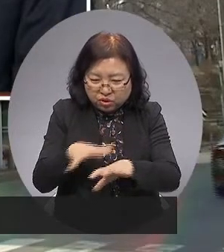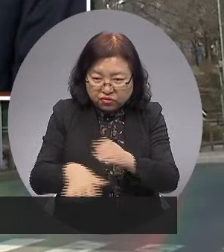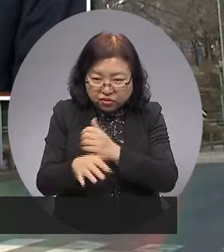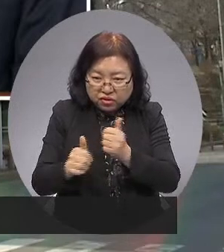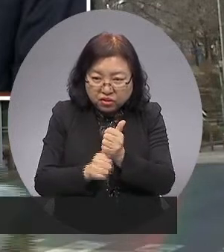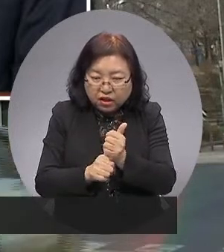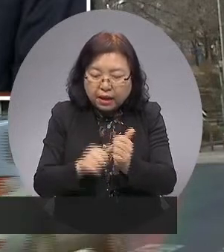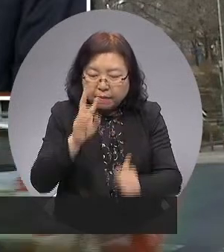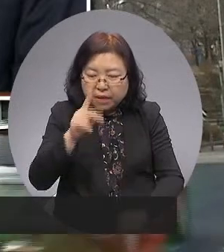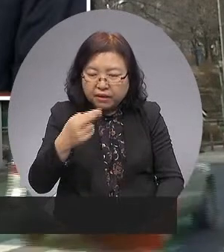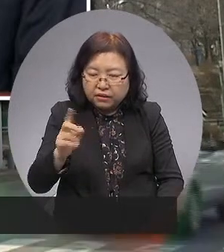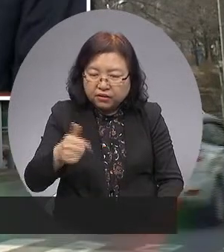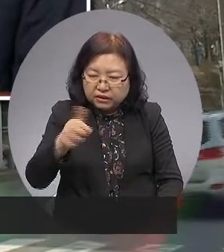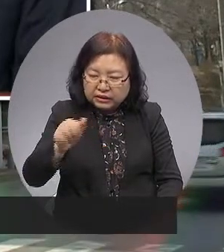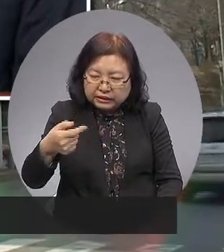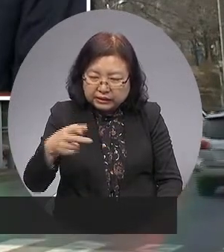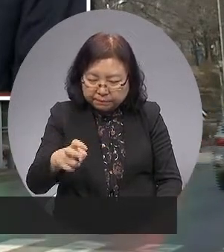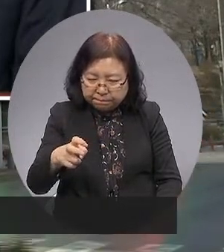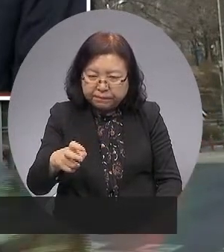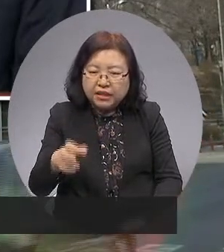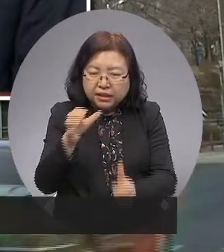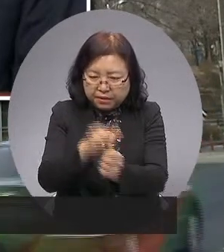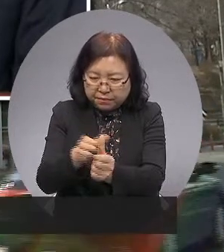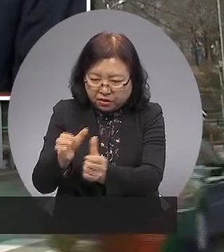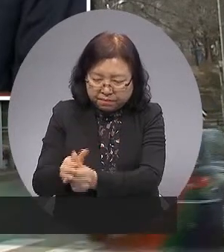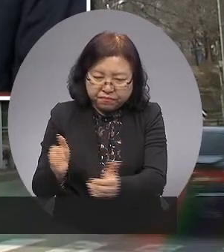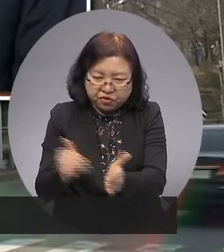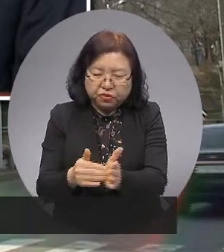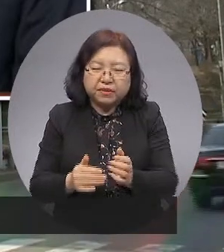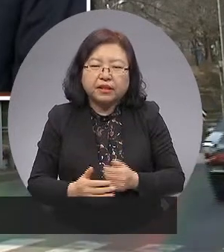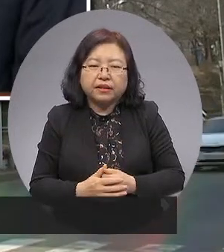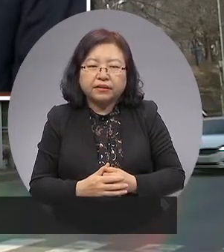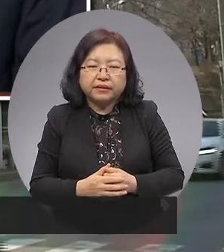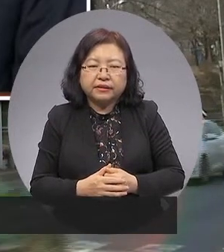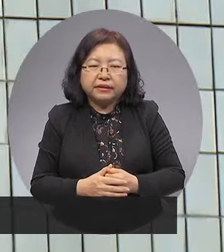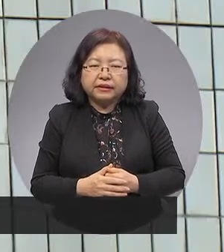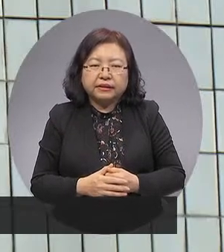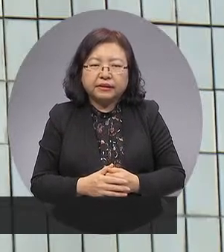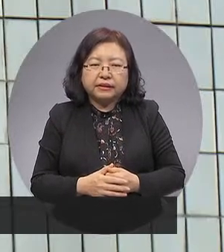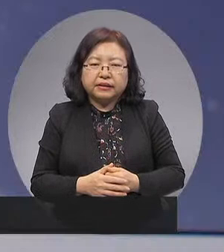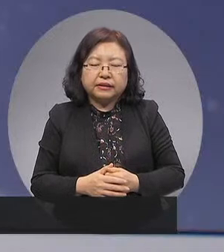복당한 박덕흠 국회의원을 각각 임명했습니다.